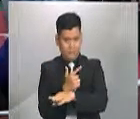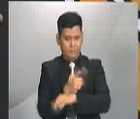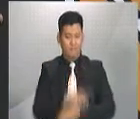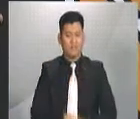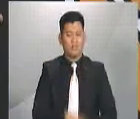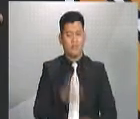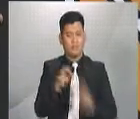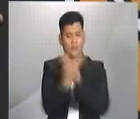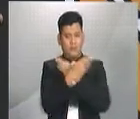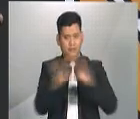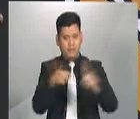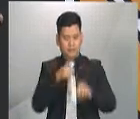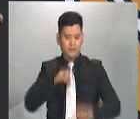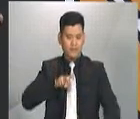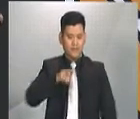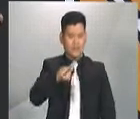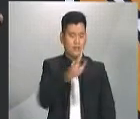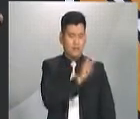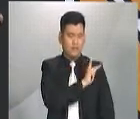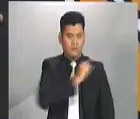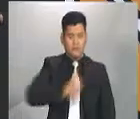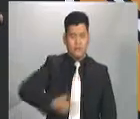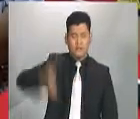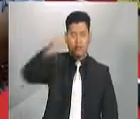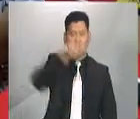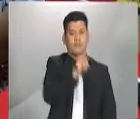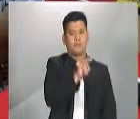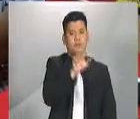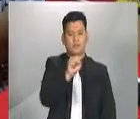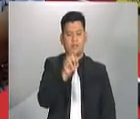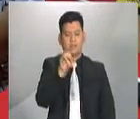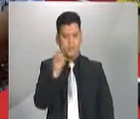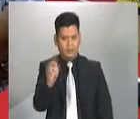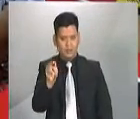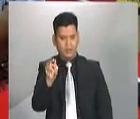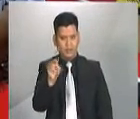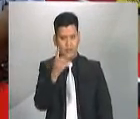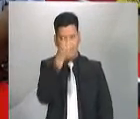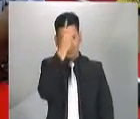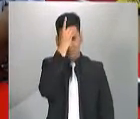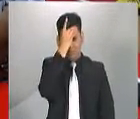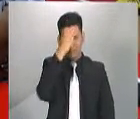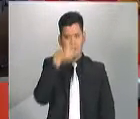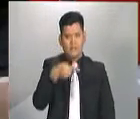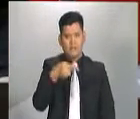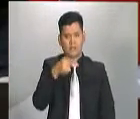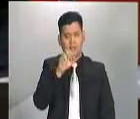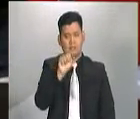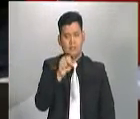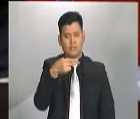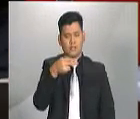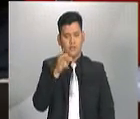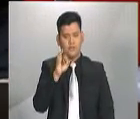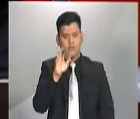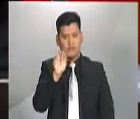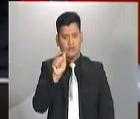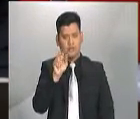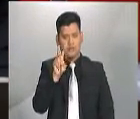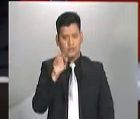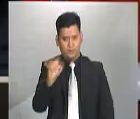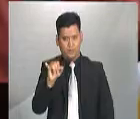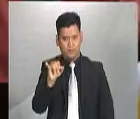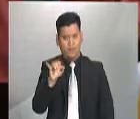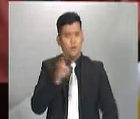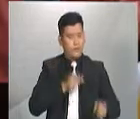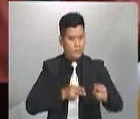tersebut menurut ketua pengarah MSN Datuk Ahmad shapawi Ismail nasihat dikeluarkan bagi mengelak usaha pemburuan